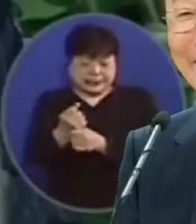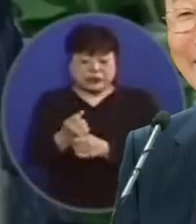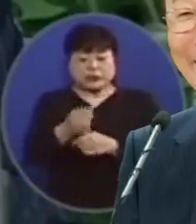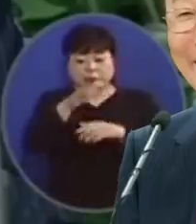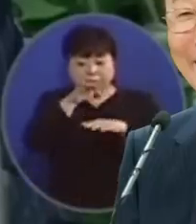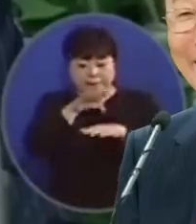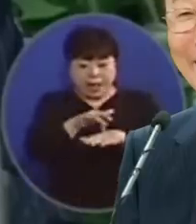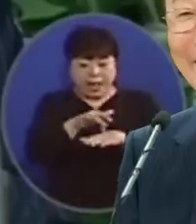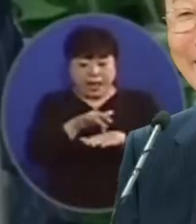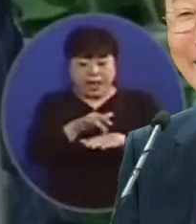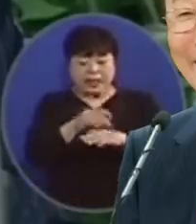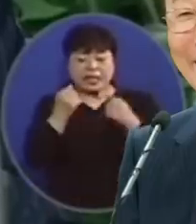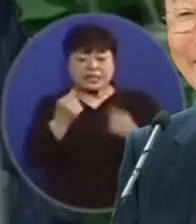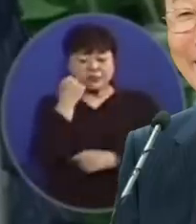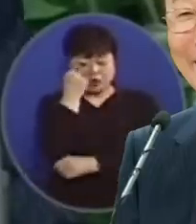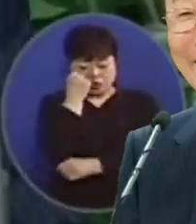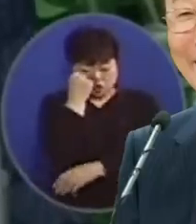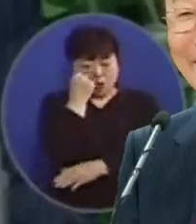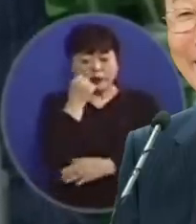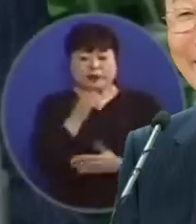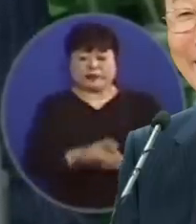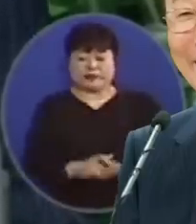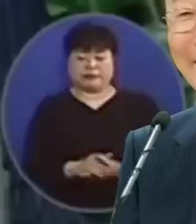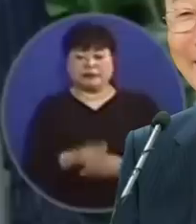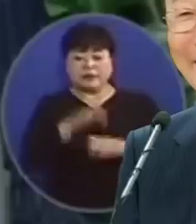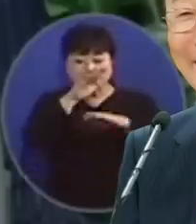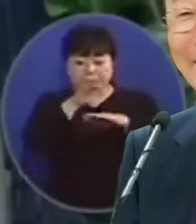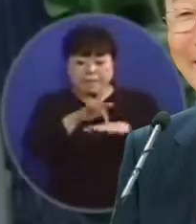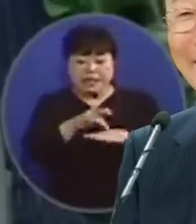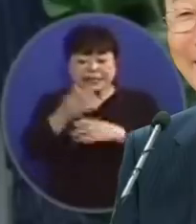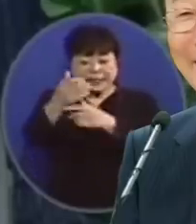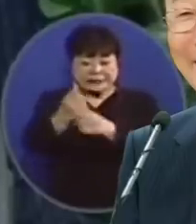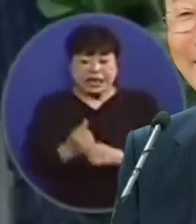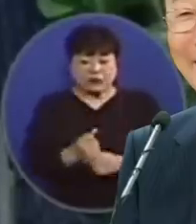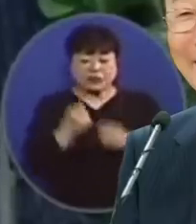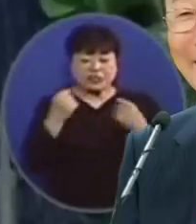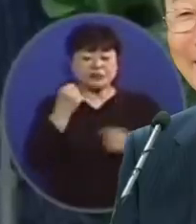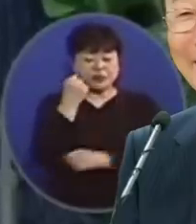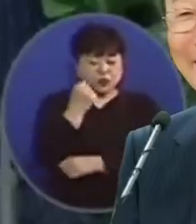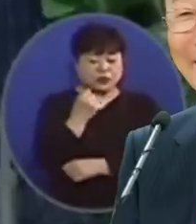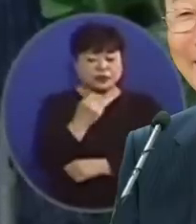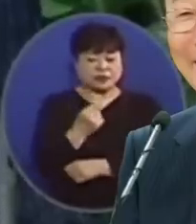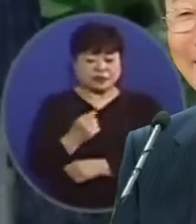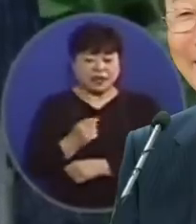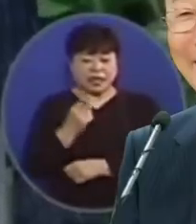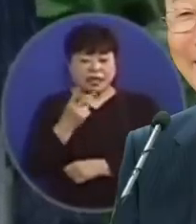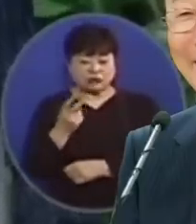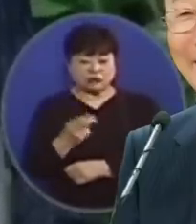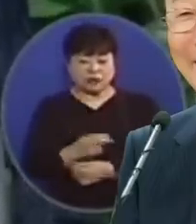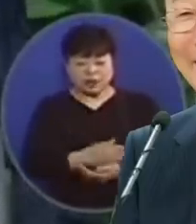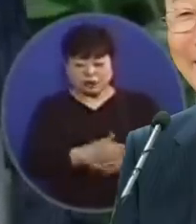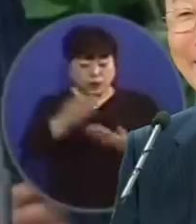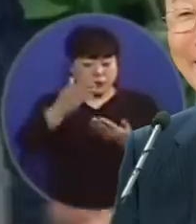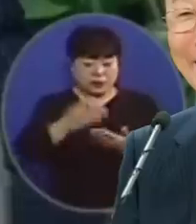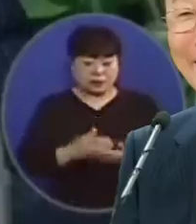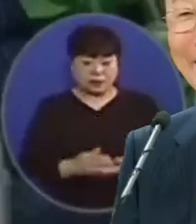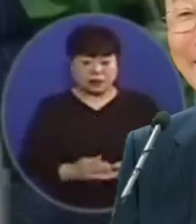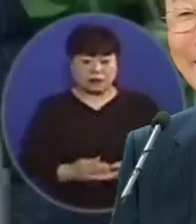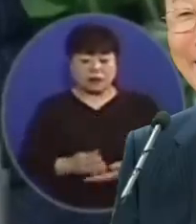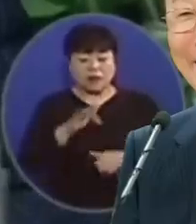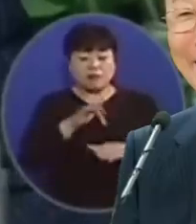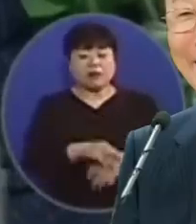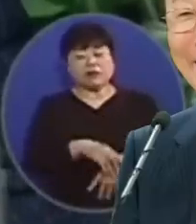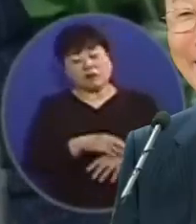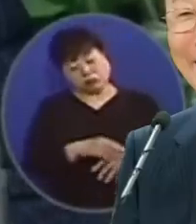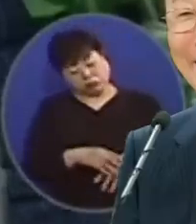마귀의 힘의 근원인 것입니다. 마귀가 잡고 있는 힘의 근원을 하나하나 제거해버리니까 마귀는 무력하게 되어버리고